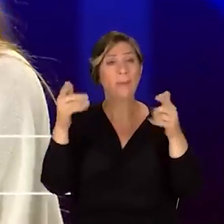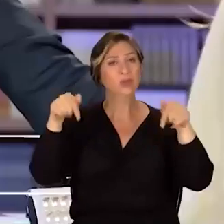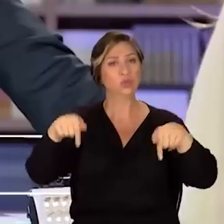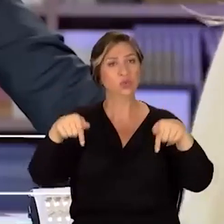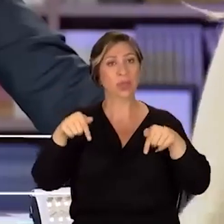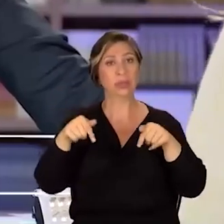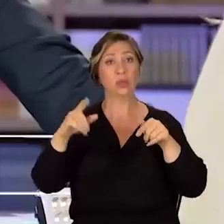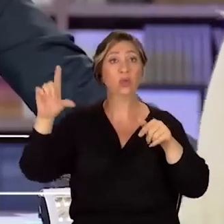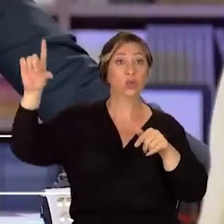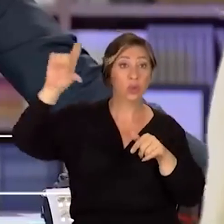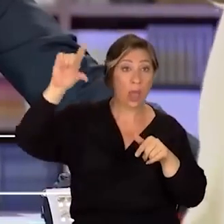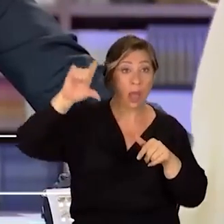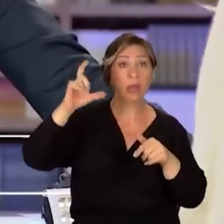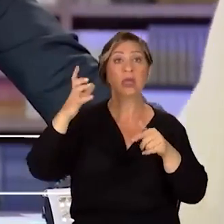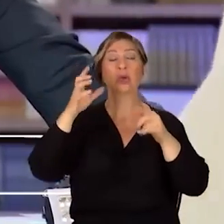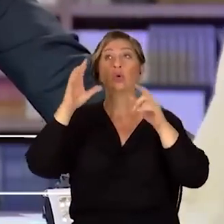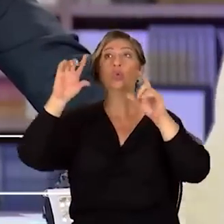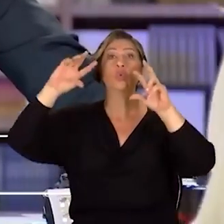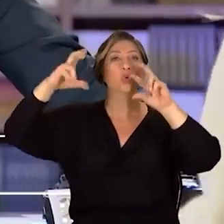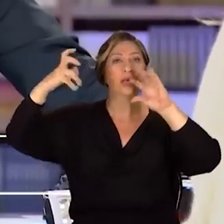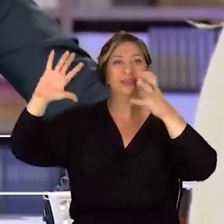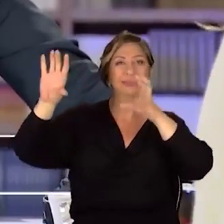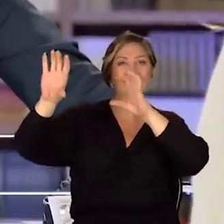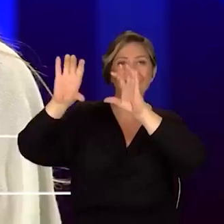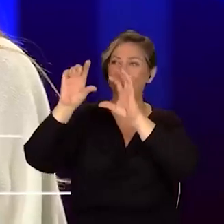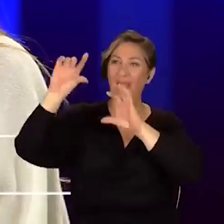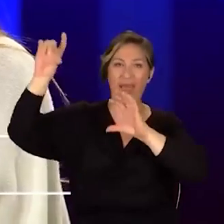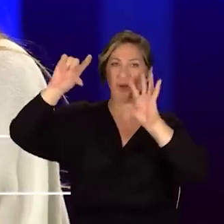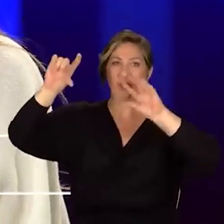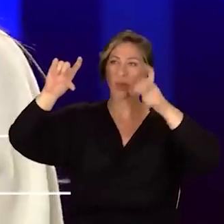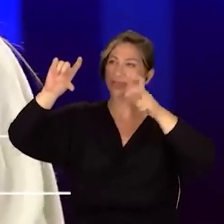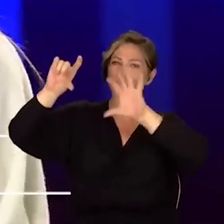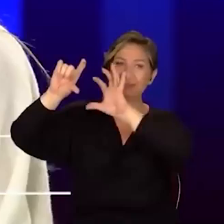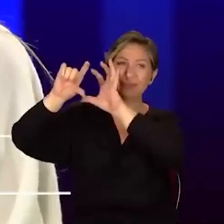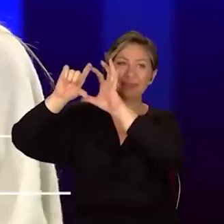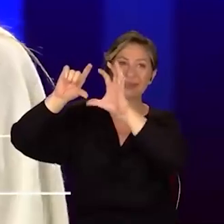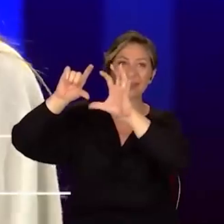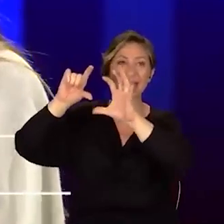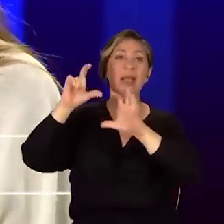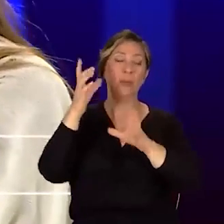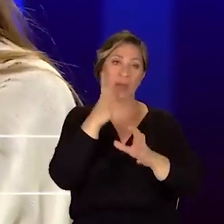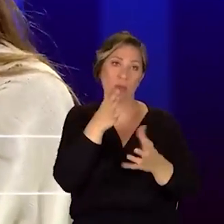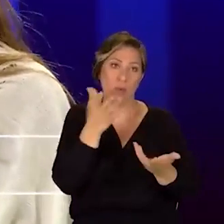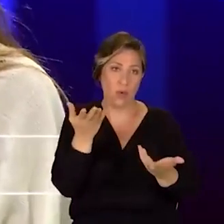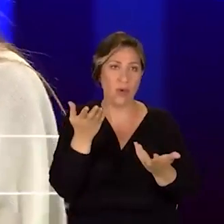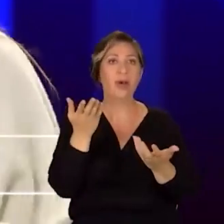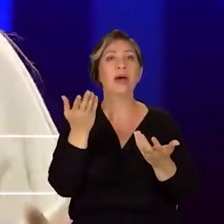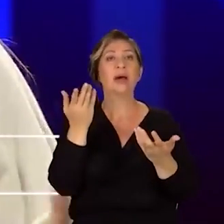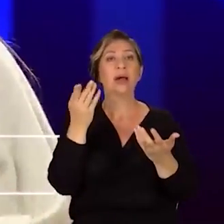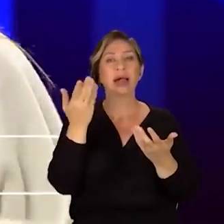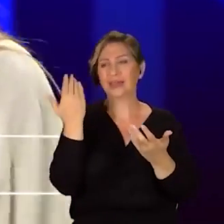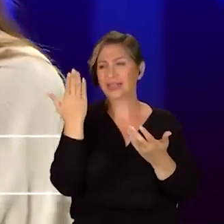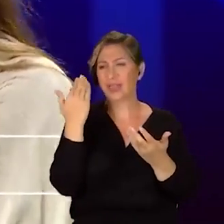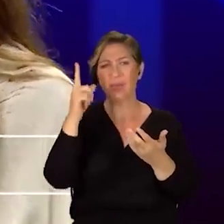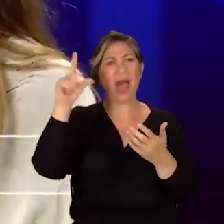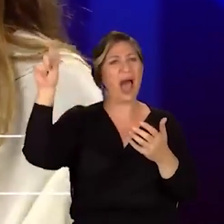anda hani dolunay, güneş tutulması, herkes farklı. Hani bu işte ilgilensin ilgilenmesin, herkes bir dolunayı biliyor artık. Veya herkes bir işte